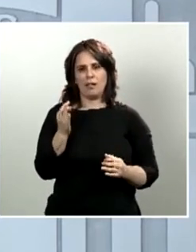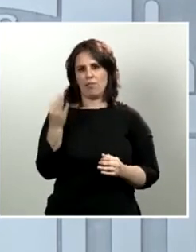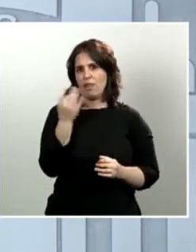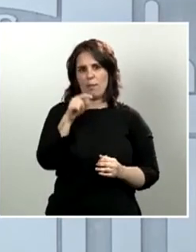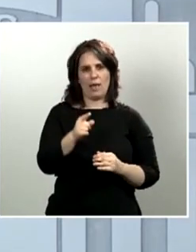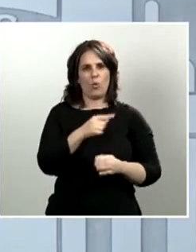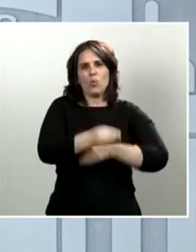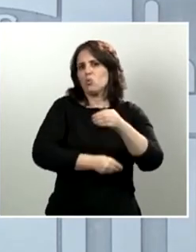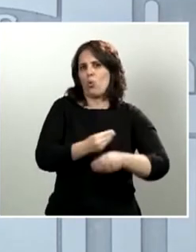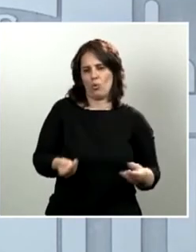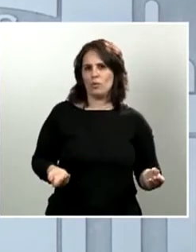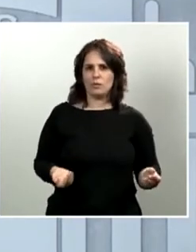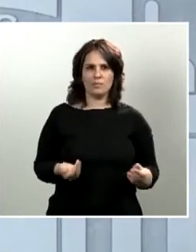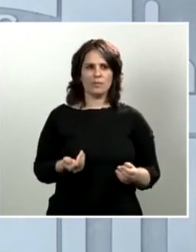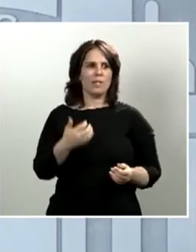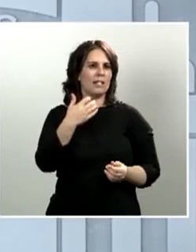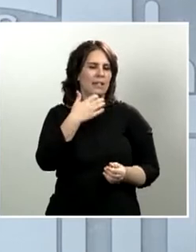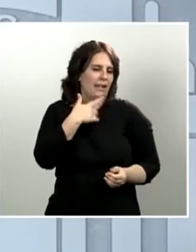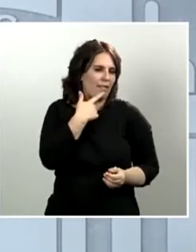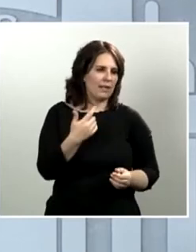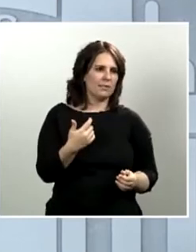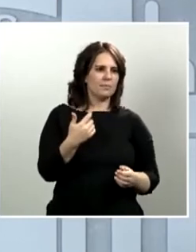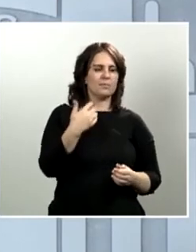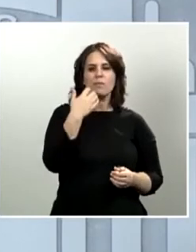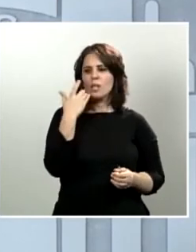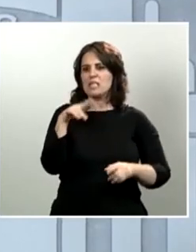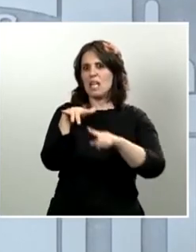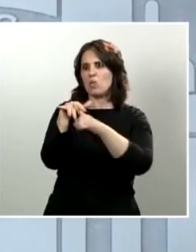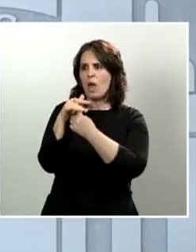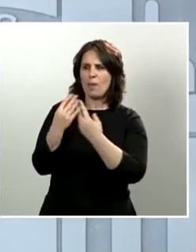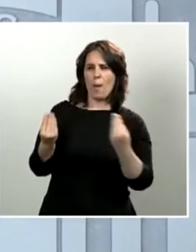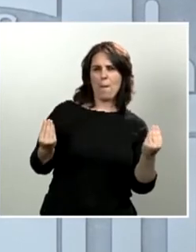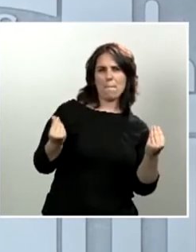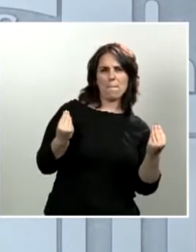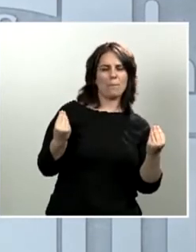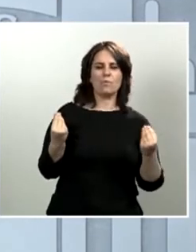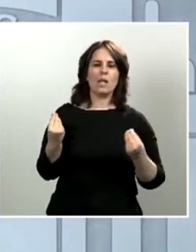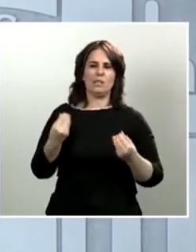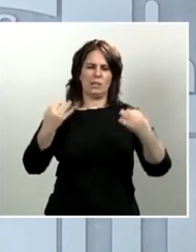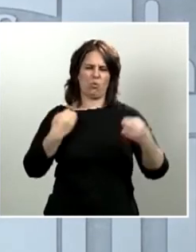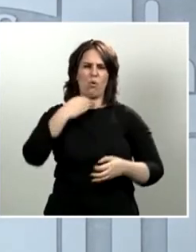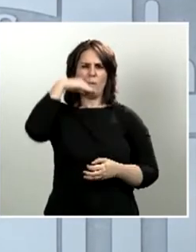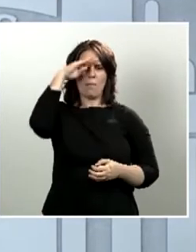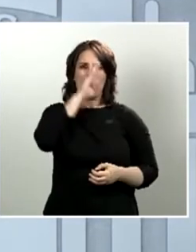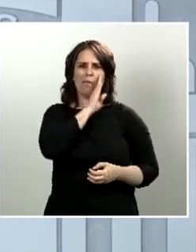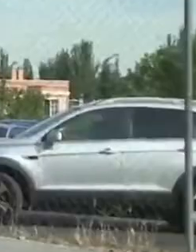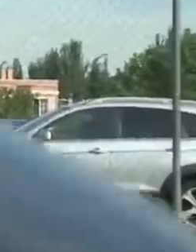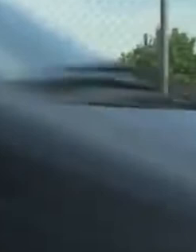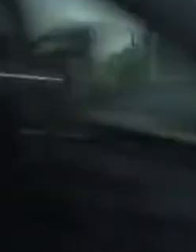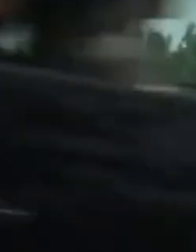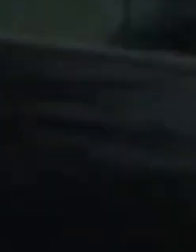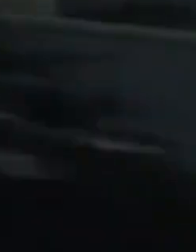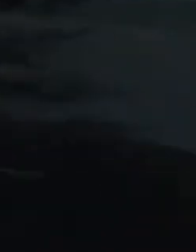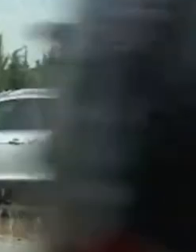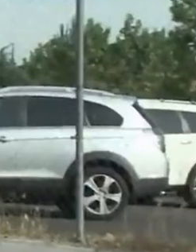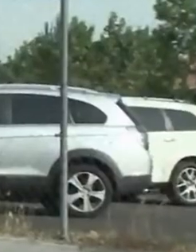Montero. A tartományi vezetők nyomására emelték fel a korábban javasolt 12 éves korhatárt 14-re.